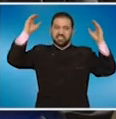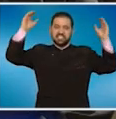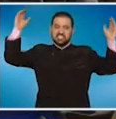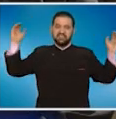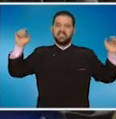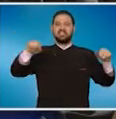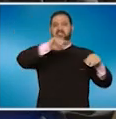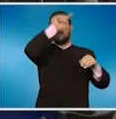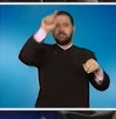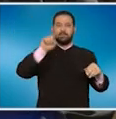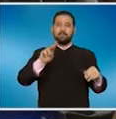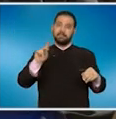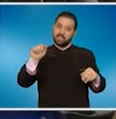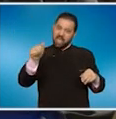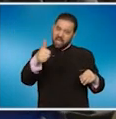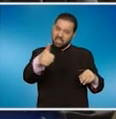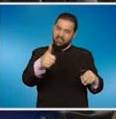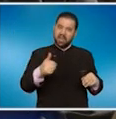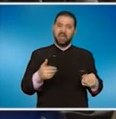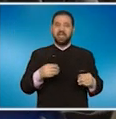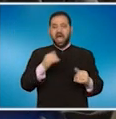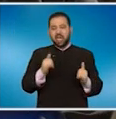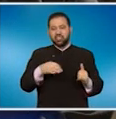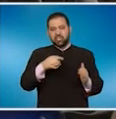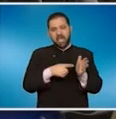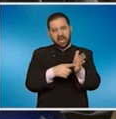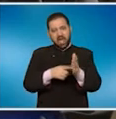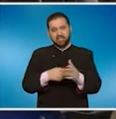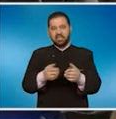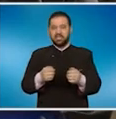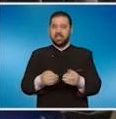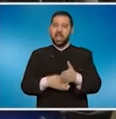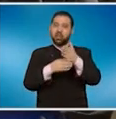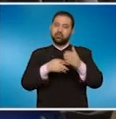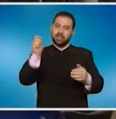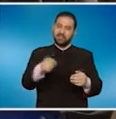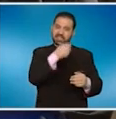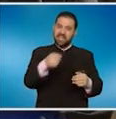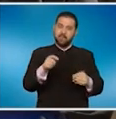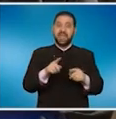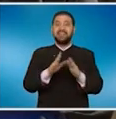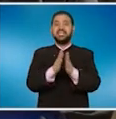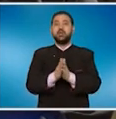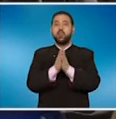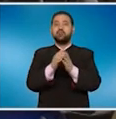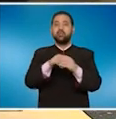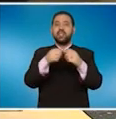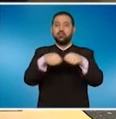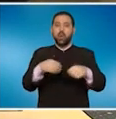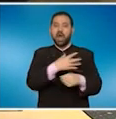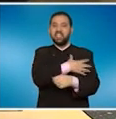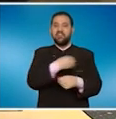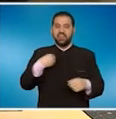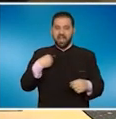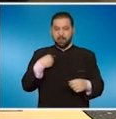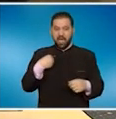Pavel deja detaliază, arătând, nu, cum folosim sabia aceasta Duhului, cu rugăciuni în toată vremea, în Duhul. Nu